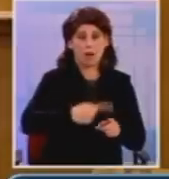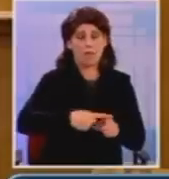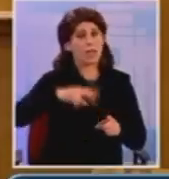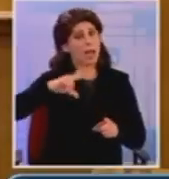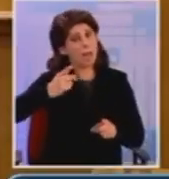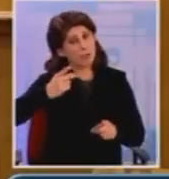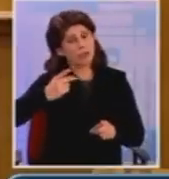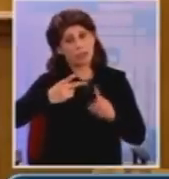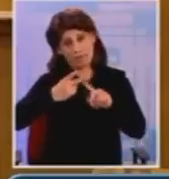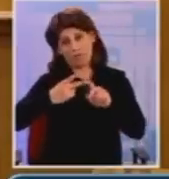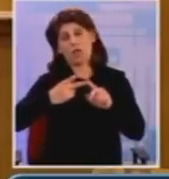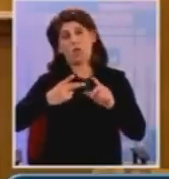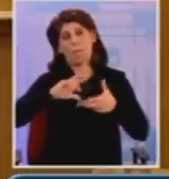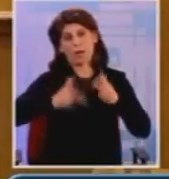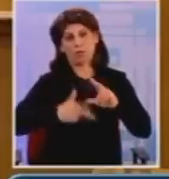Δεύτερο Παγκόσμιο Πόλεμο,